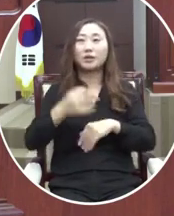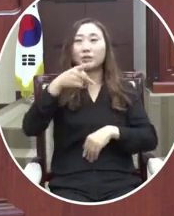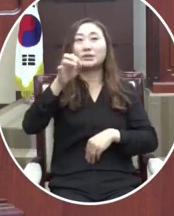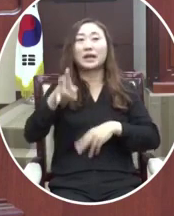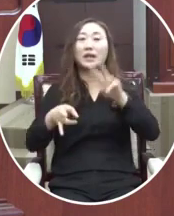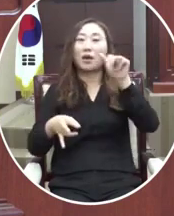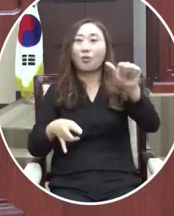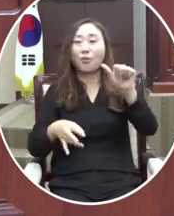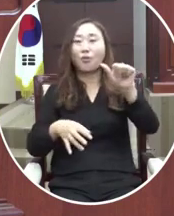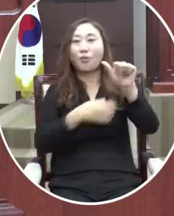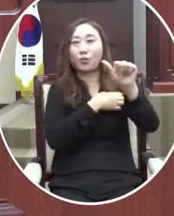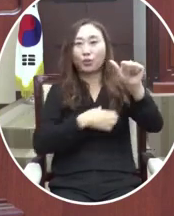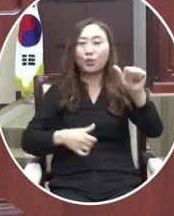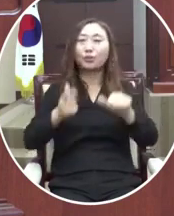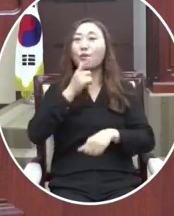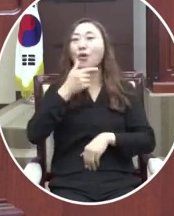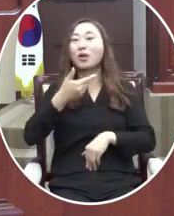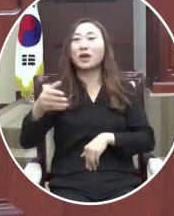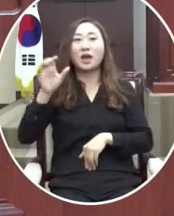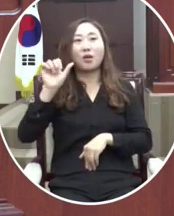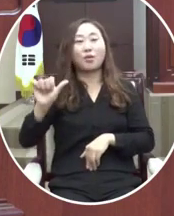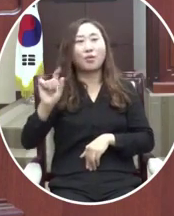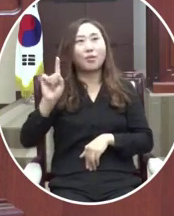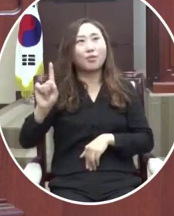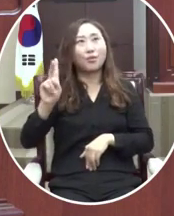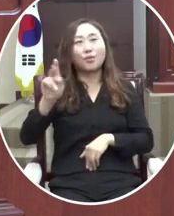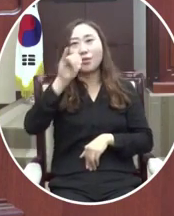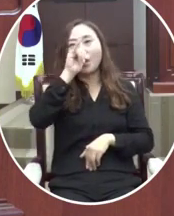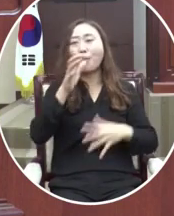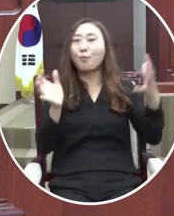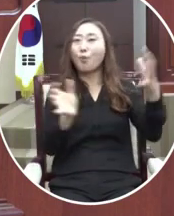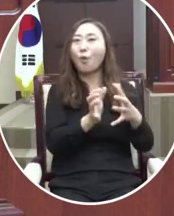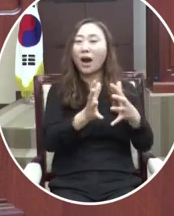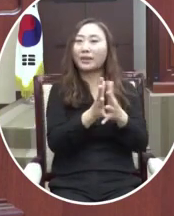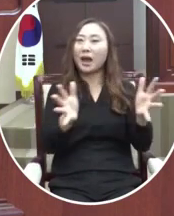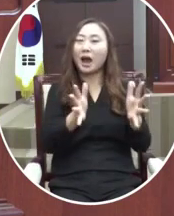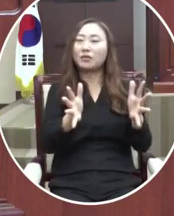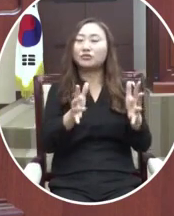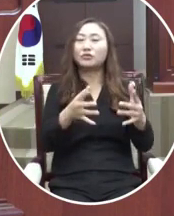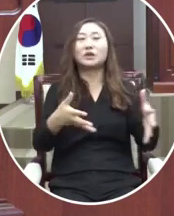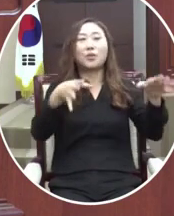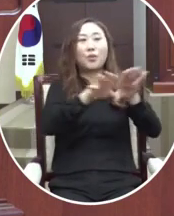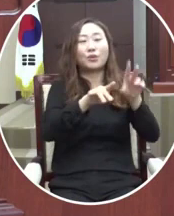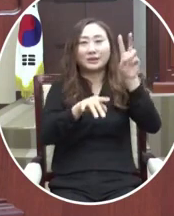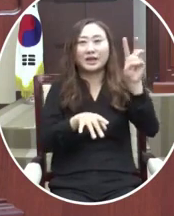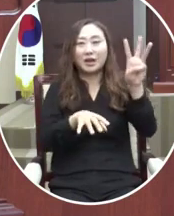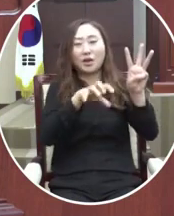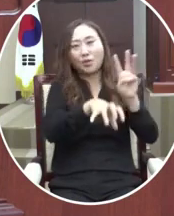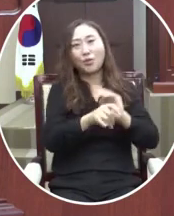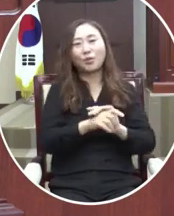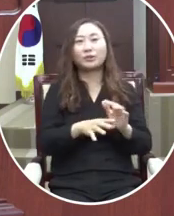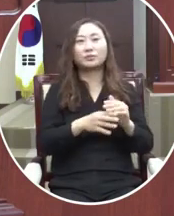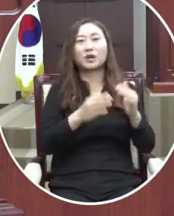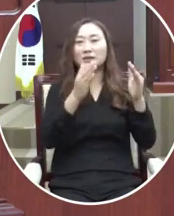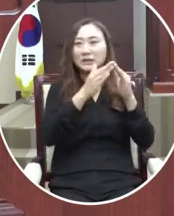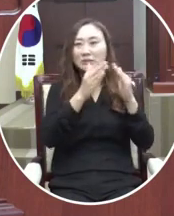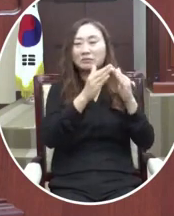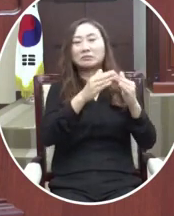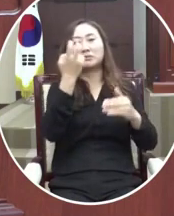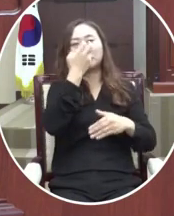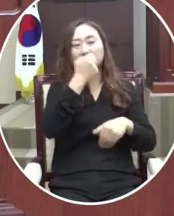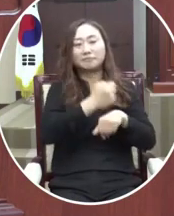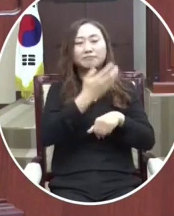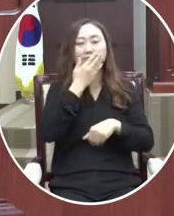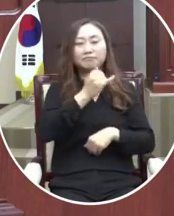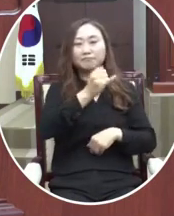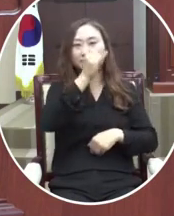오동 신속 통합 기획 월계 1동과 상계 이동에서 진행 중인 모아타운 세계 지역 역시 열악한 주고 환경 개선 속도감